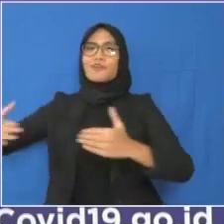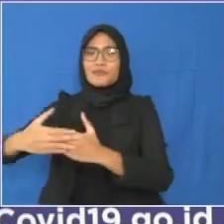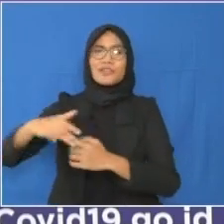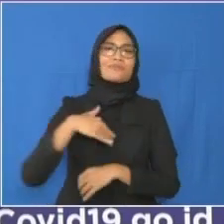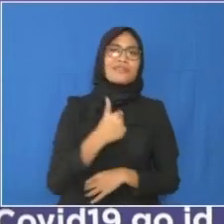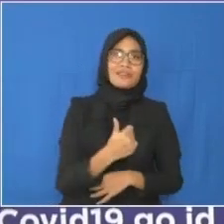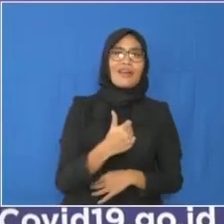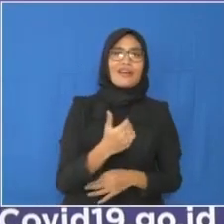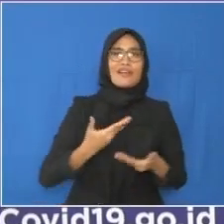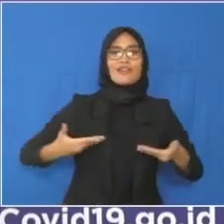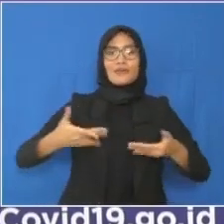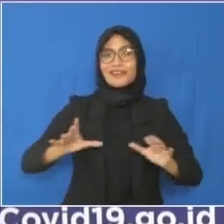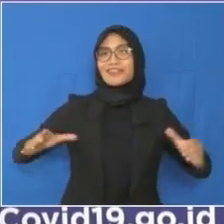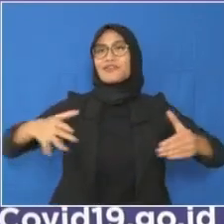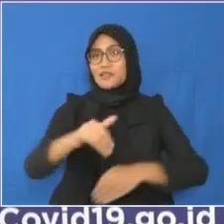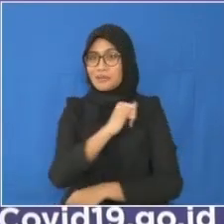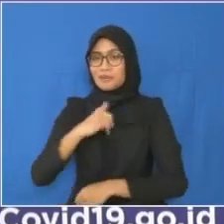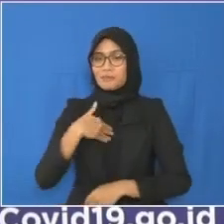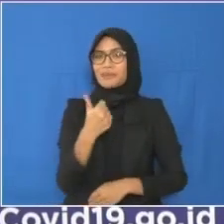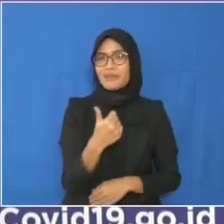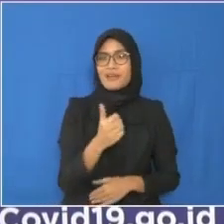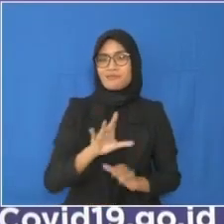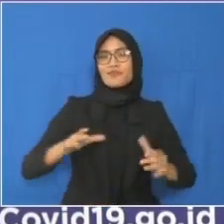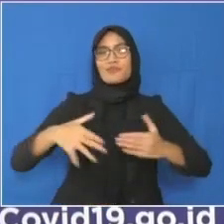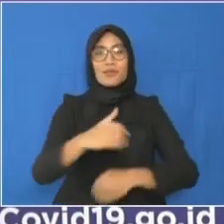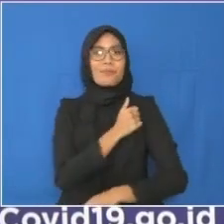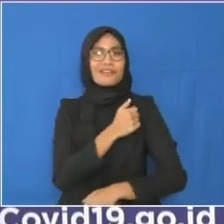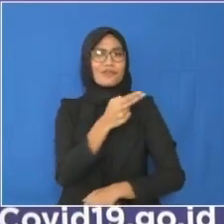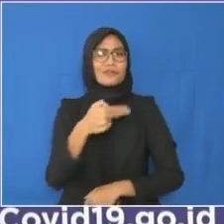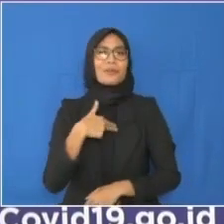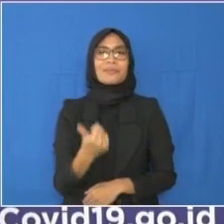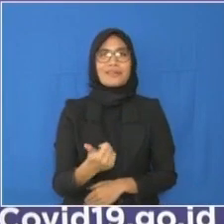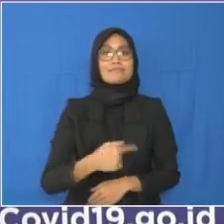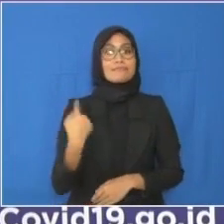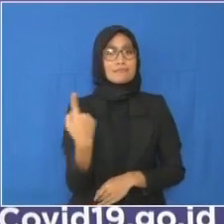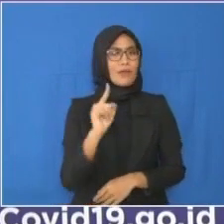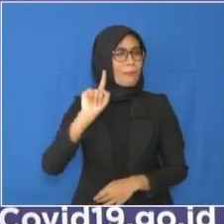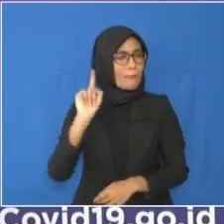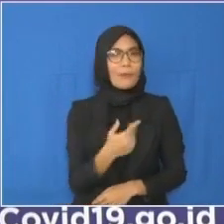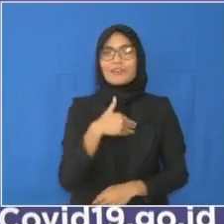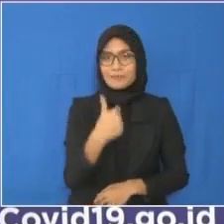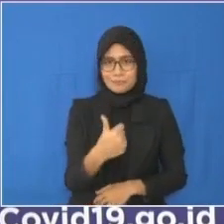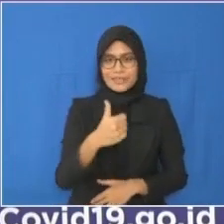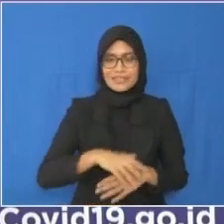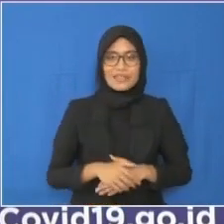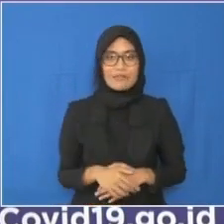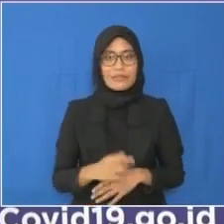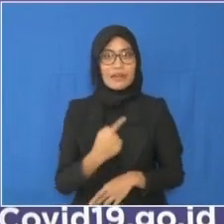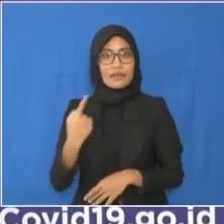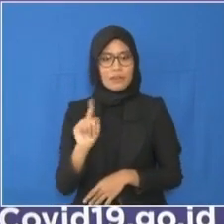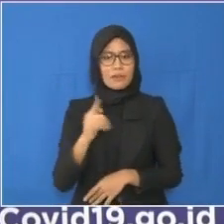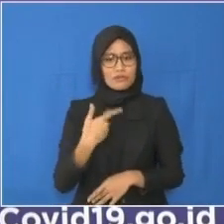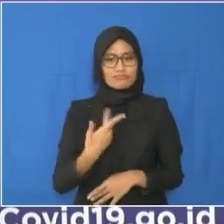menyelamatkan lingkungan dan menyelamatkan bangsa saudara-saudara kita pasti bisa melaksanakan ini kita